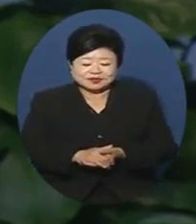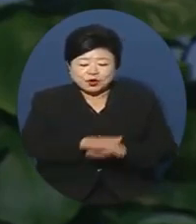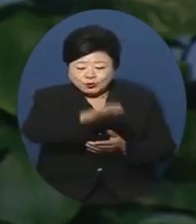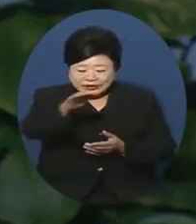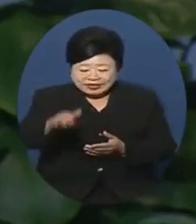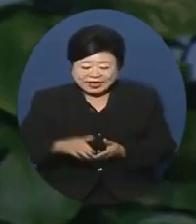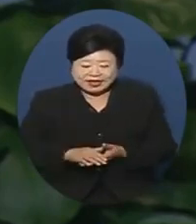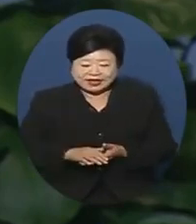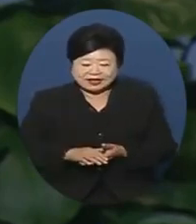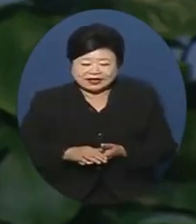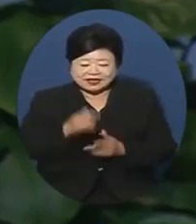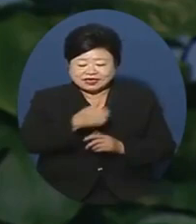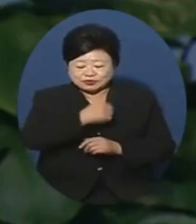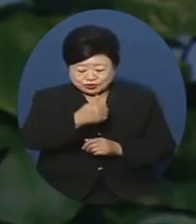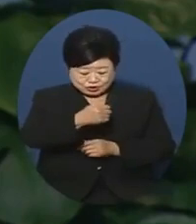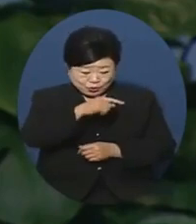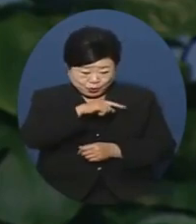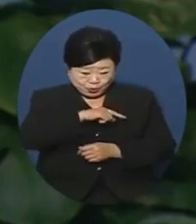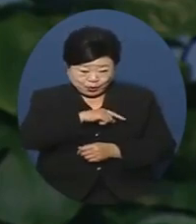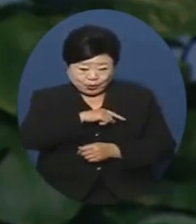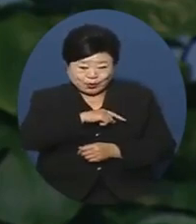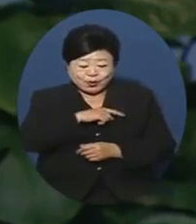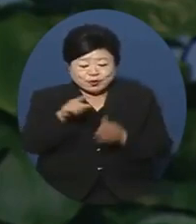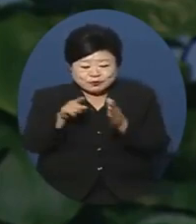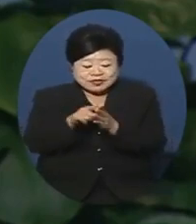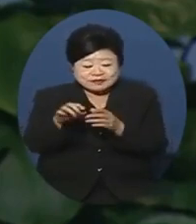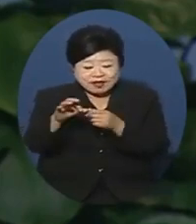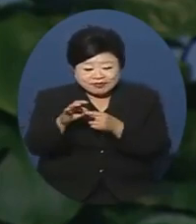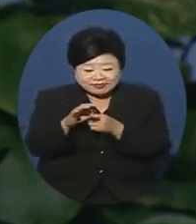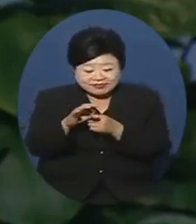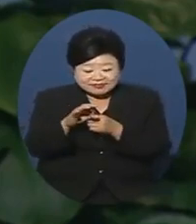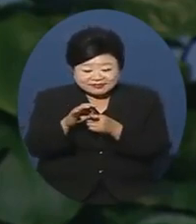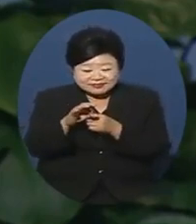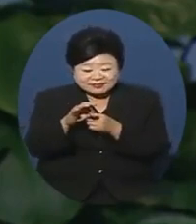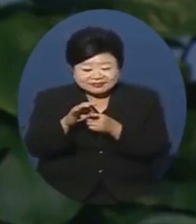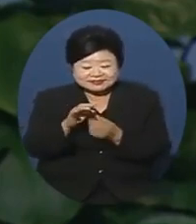우리가 나사렛 예수 그리스도를 믿으면